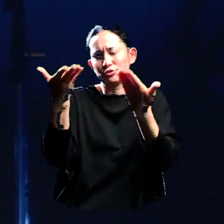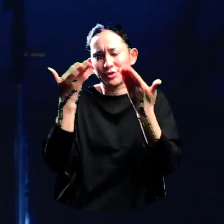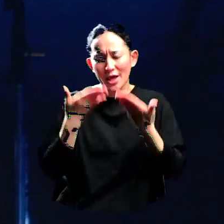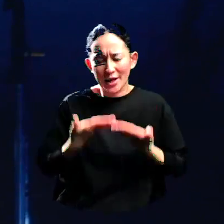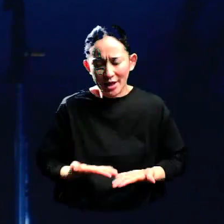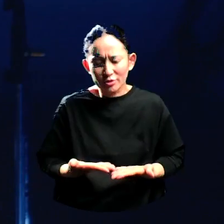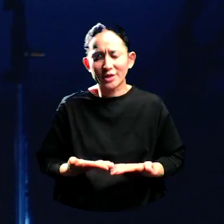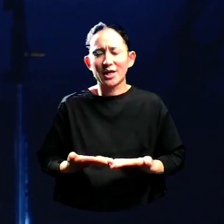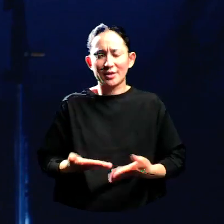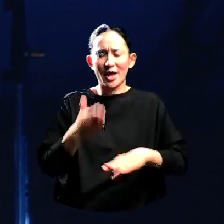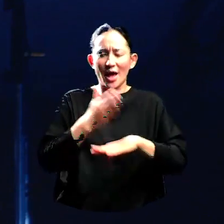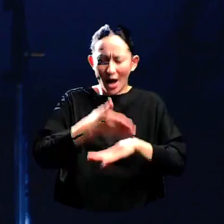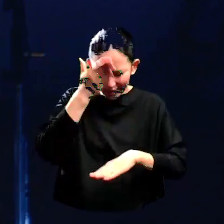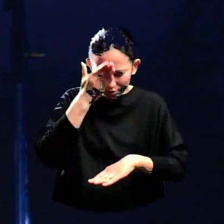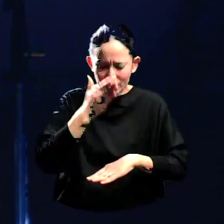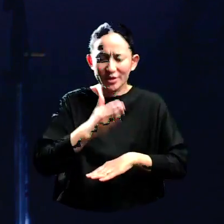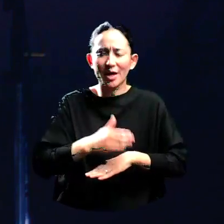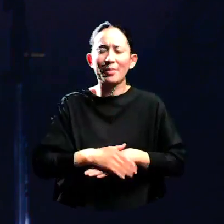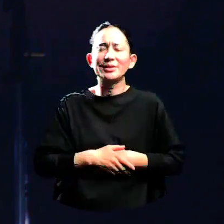ありがとうございます。